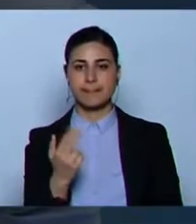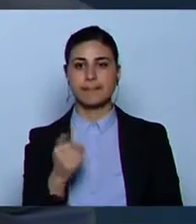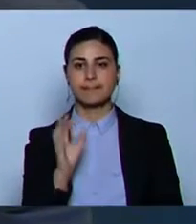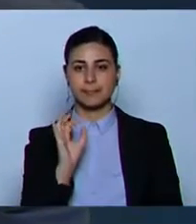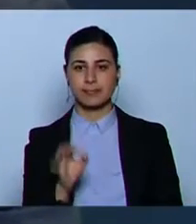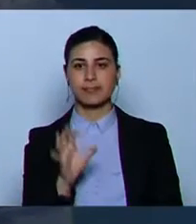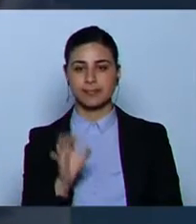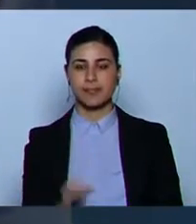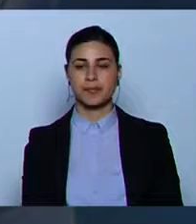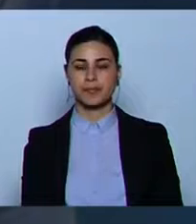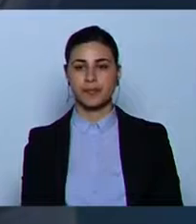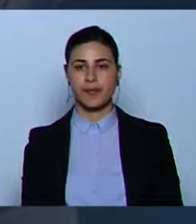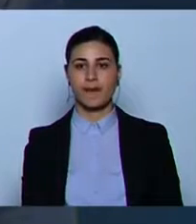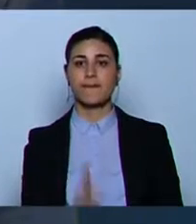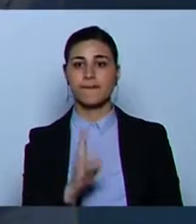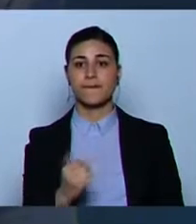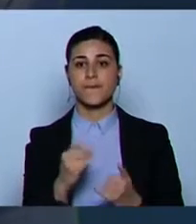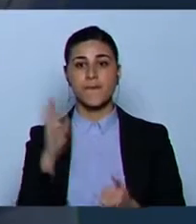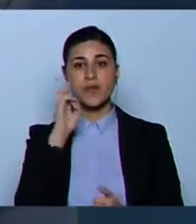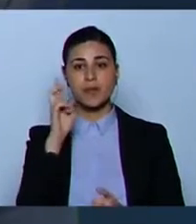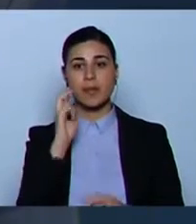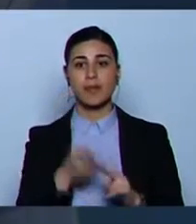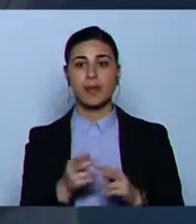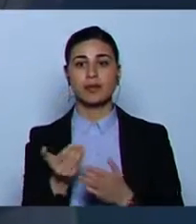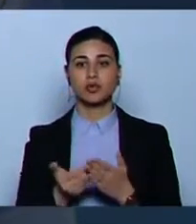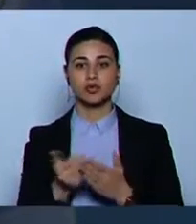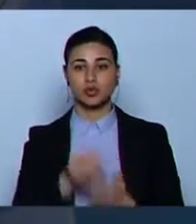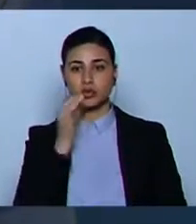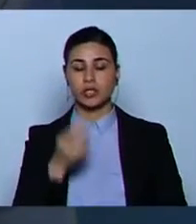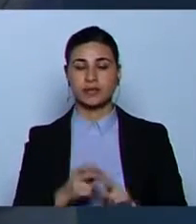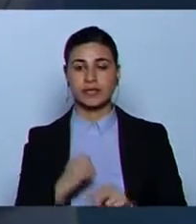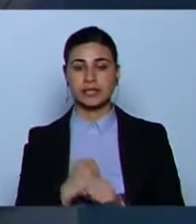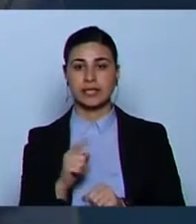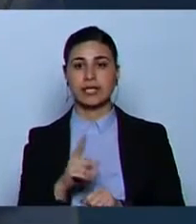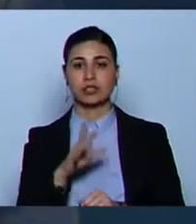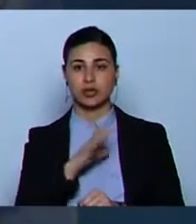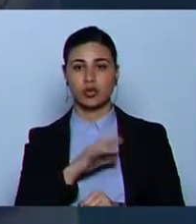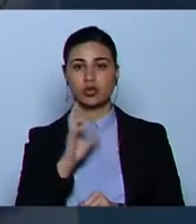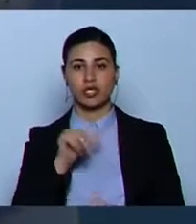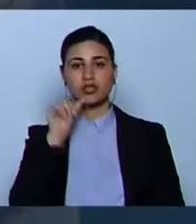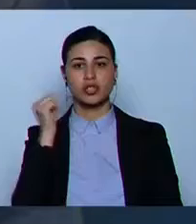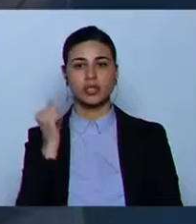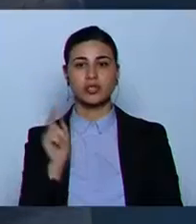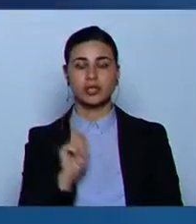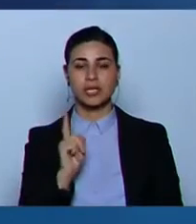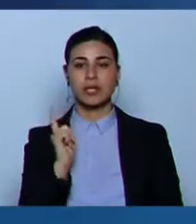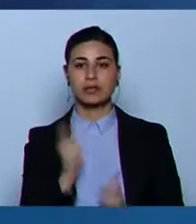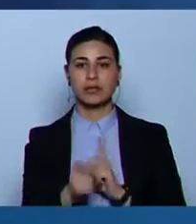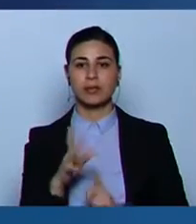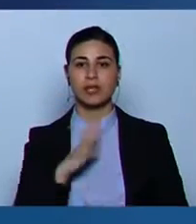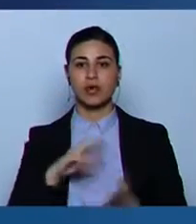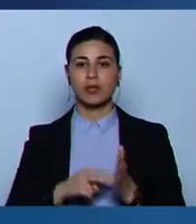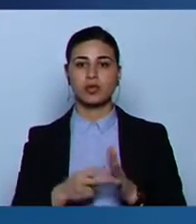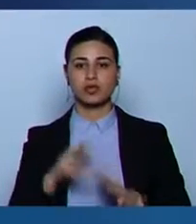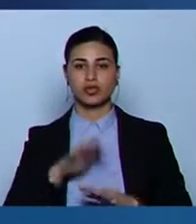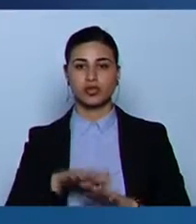ის დღეს. ეს არ გააკეთეთ თქვენ. ის დღეს ხელისუფლებას ამას ურჩევს რომ ეს ნაბიჯები გადადგას, რაც გადადგა და შარშერაც სწრაფლებები შეიტანა ბიუჯეტში,